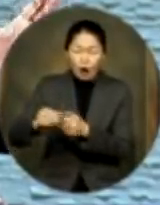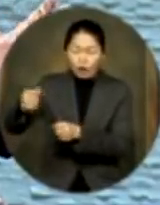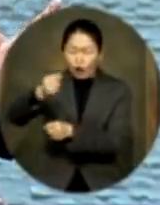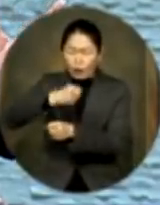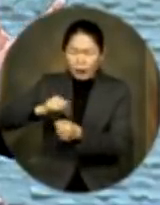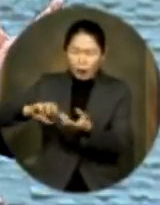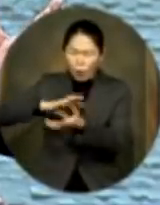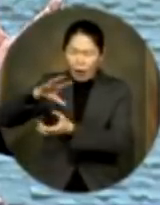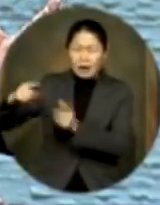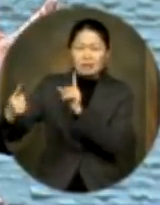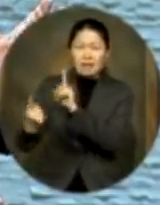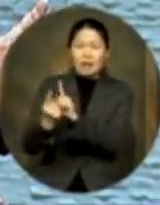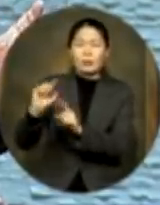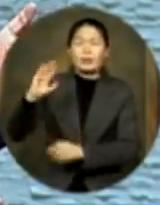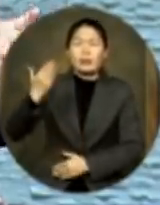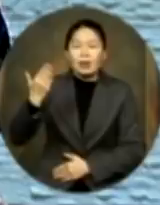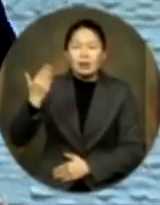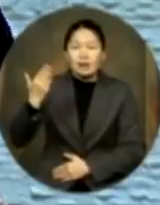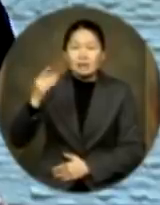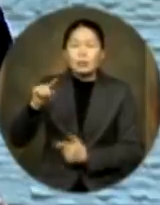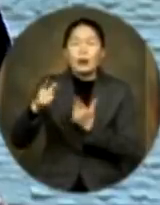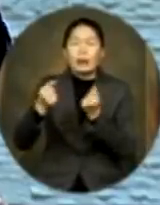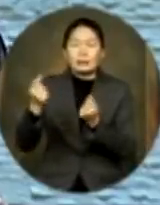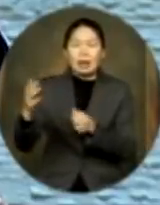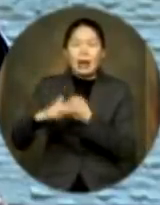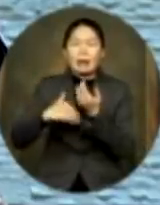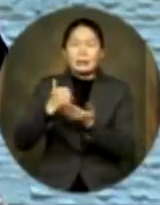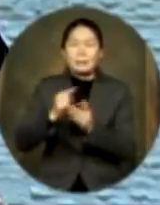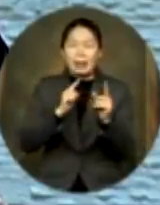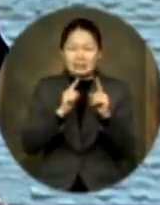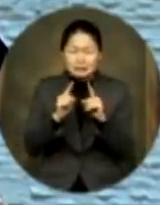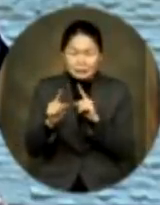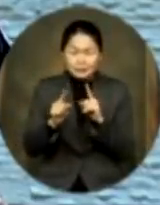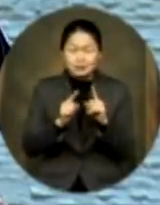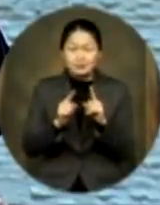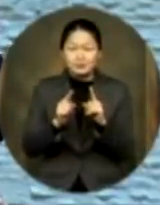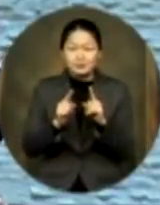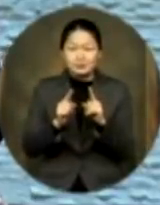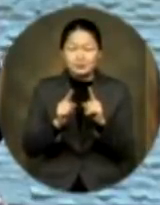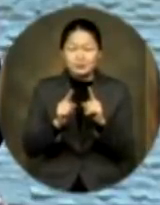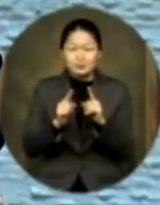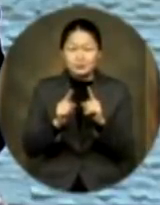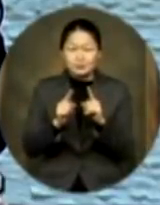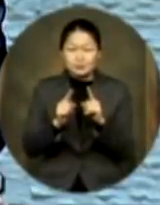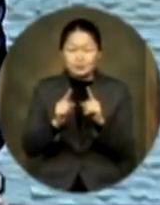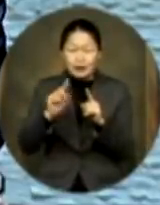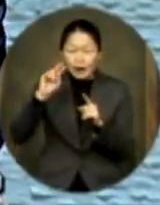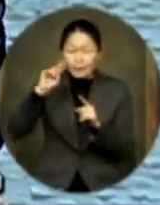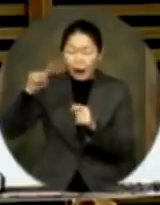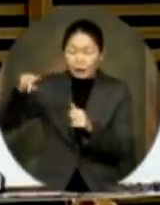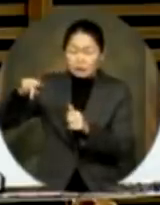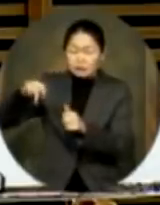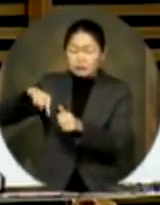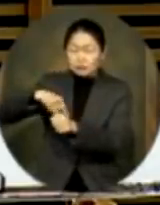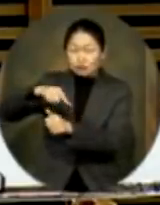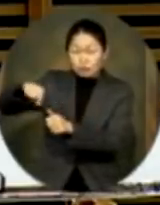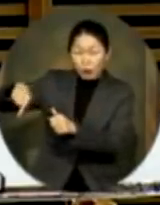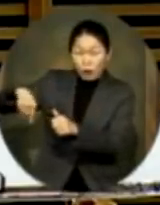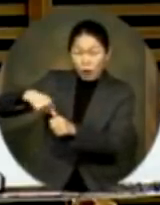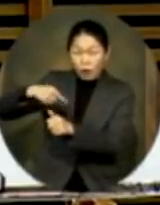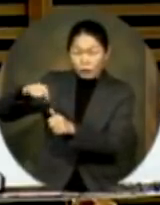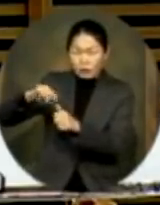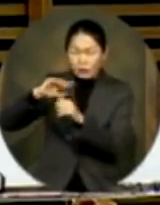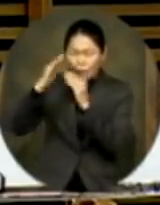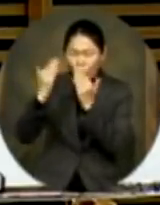환란을 당할 것이다 그런 하나님의 말씀을 사도바울 주변에 있는 사람들이 거의 다